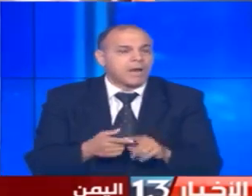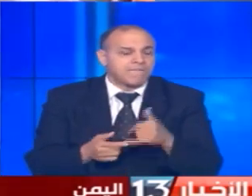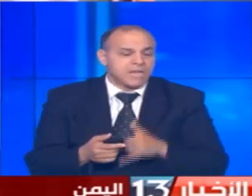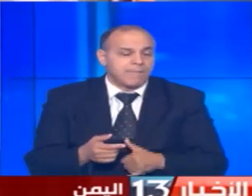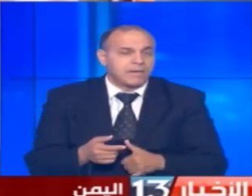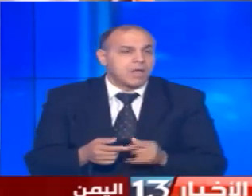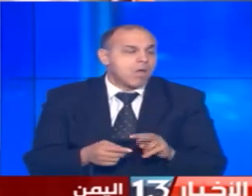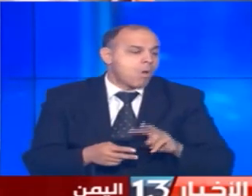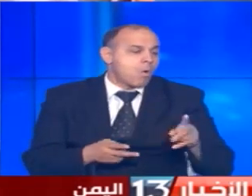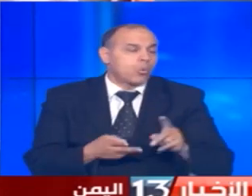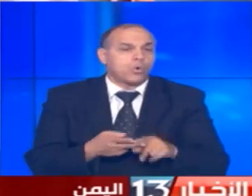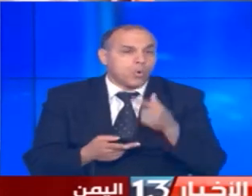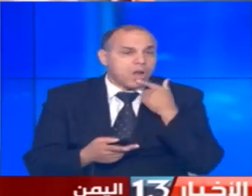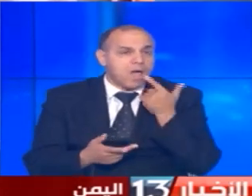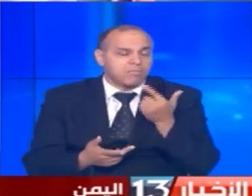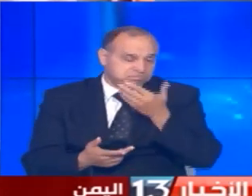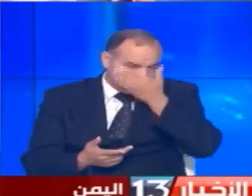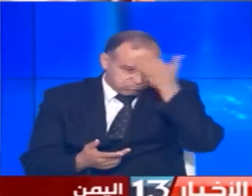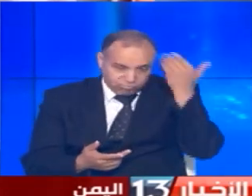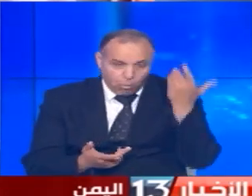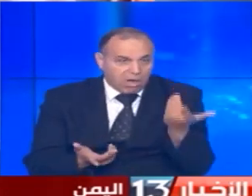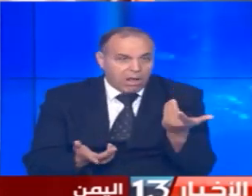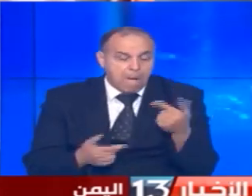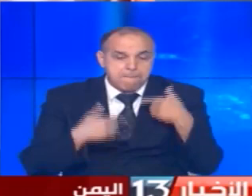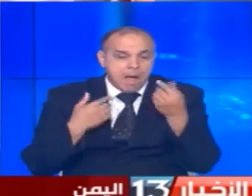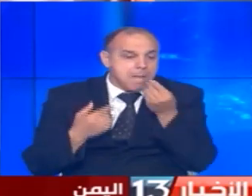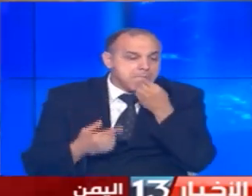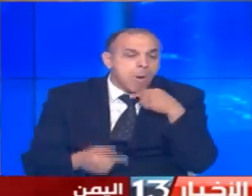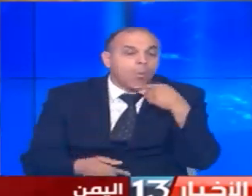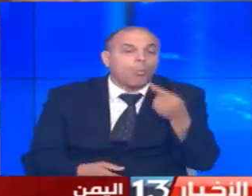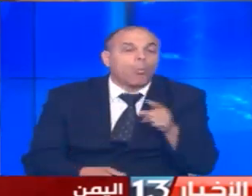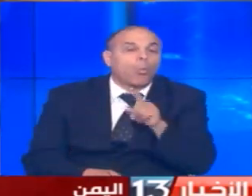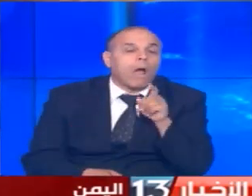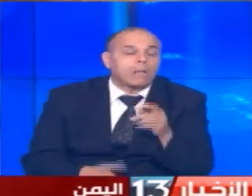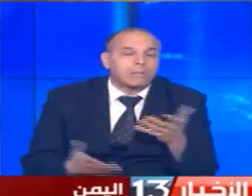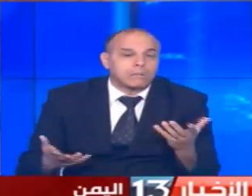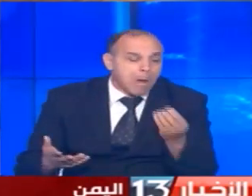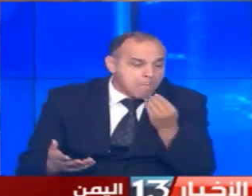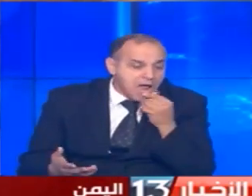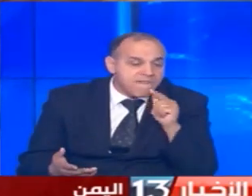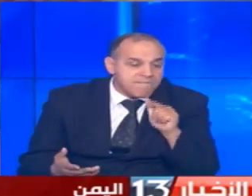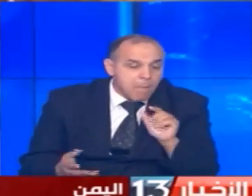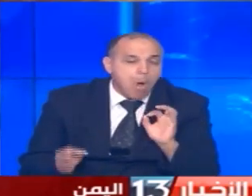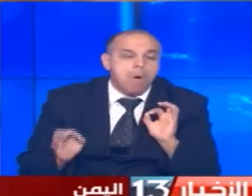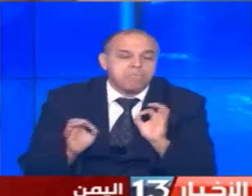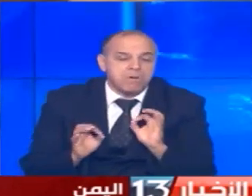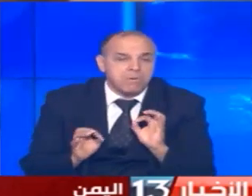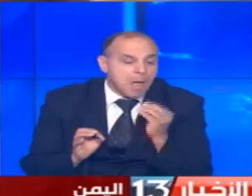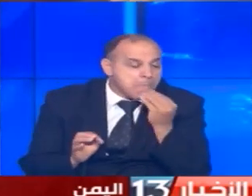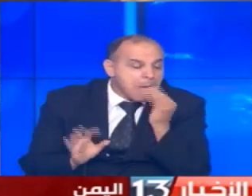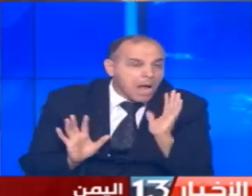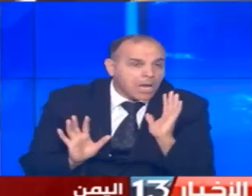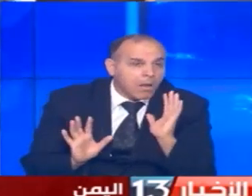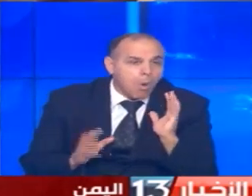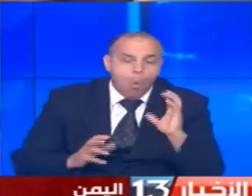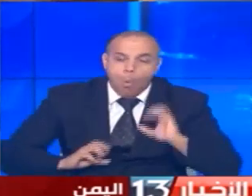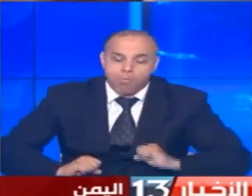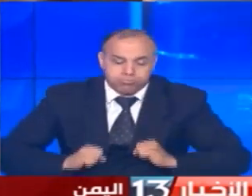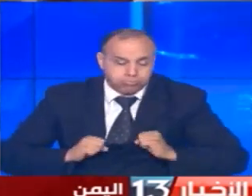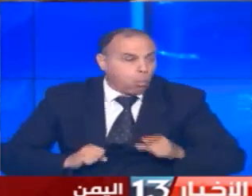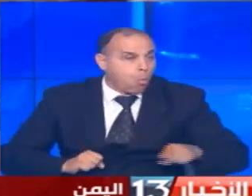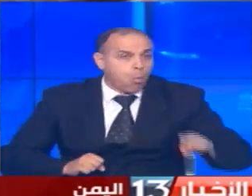وملايين آخرون لا يعرفون متى ستأتي وجبتهم التالية أو ما إذا كانت ستأتي فعلا. صرخة فزع